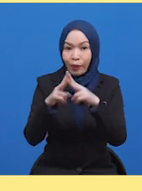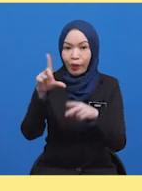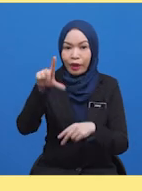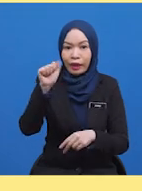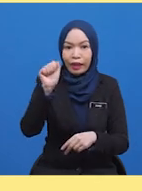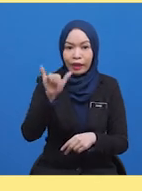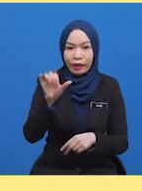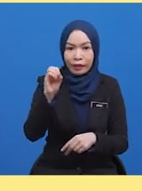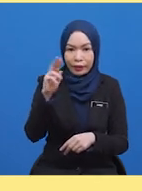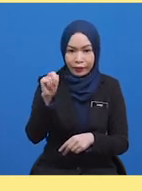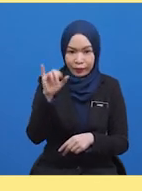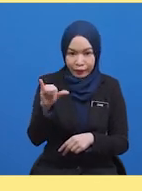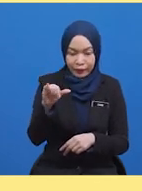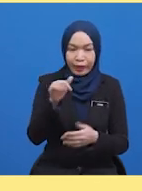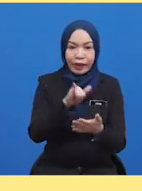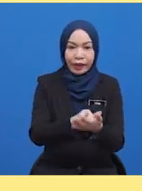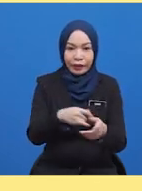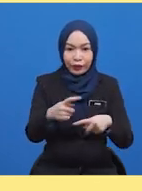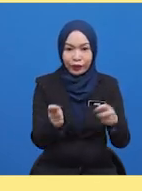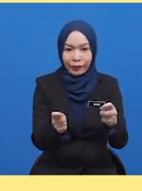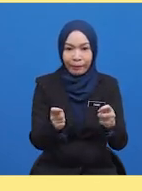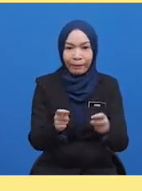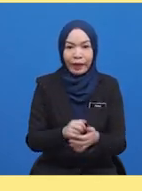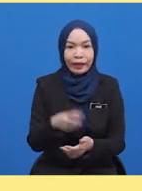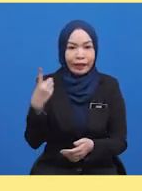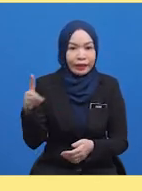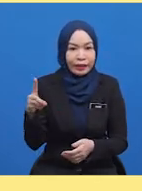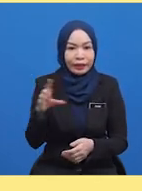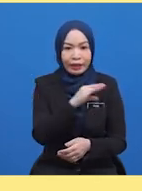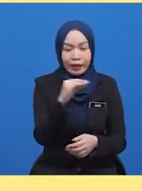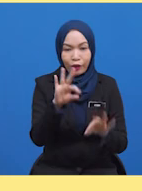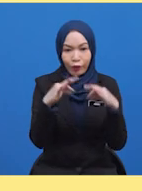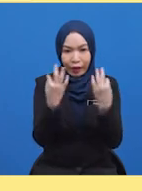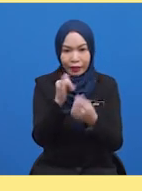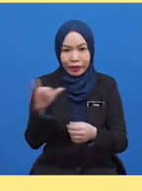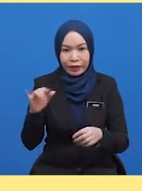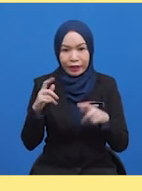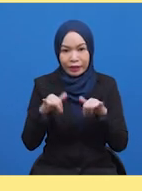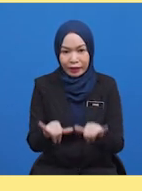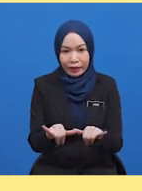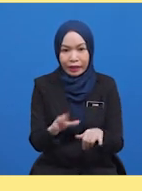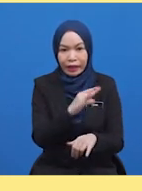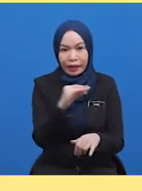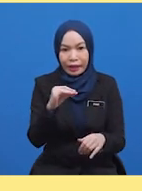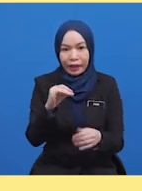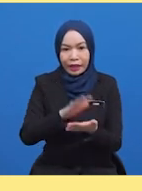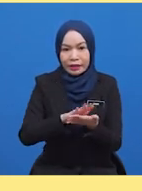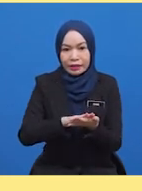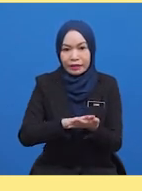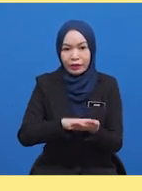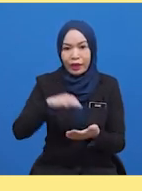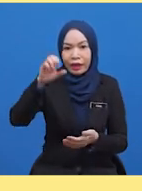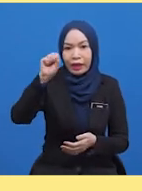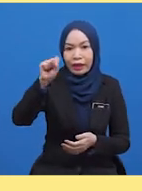yaitu tempat beruntung dan keluarganya tinggal yang kedua sekolah rendah kerajaan timbang